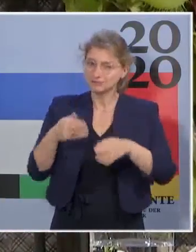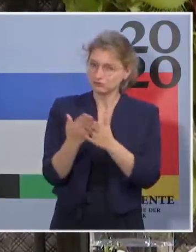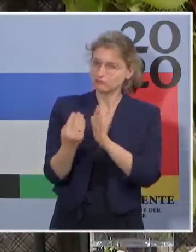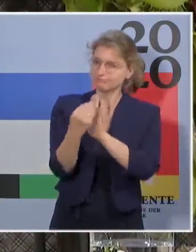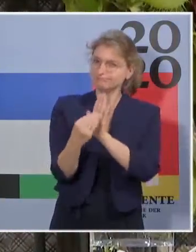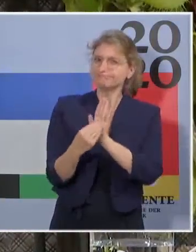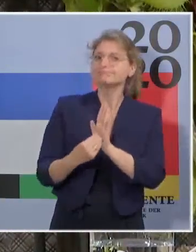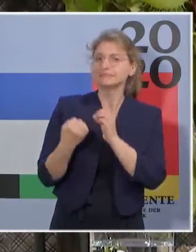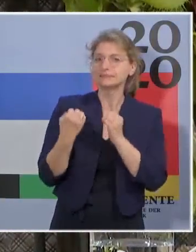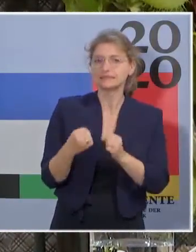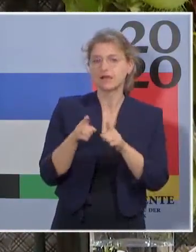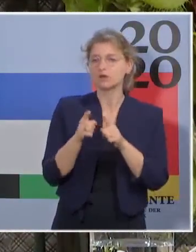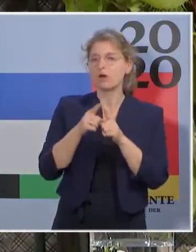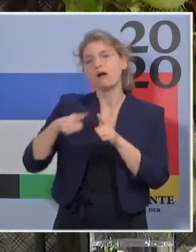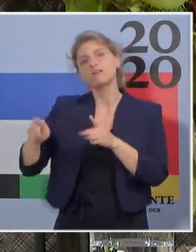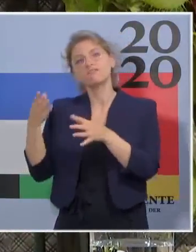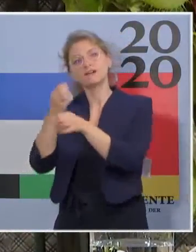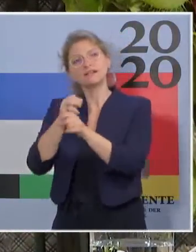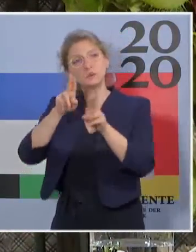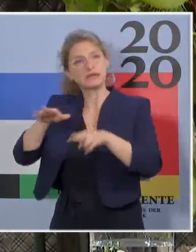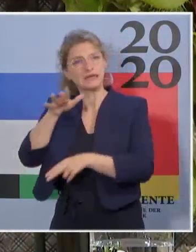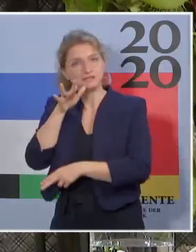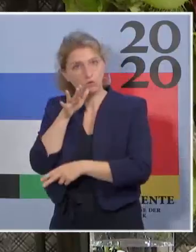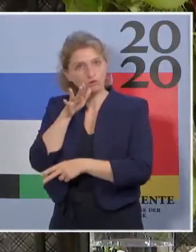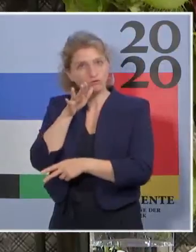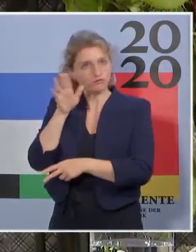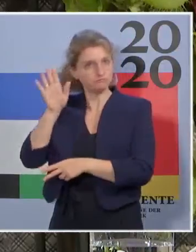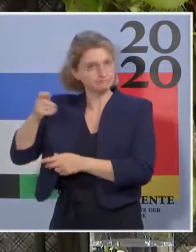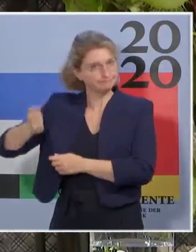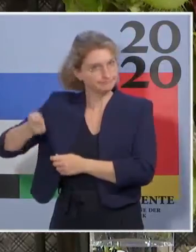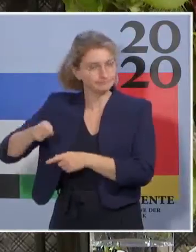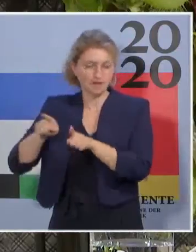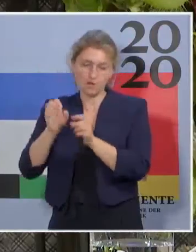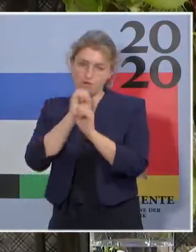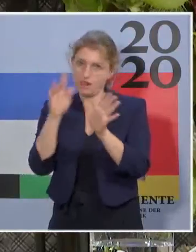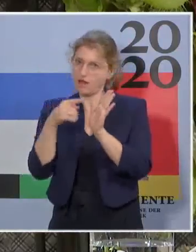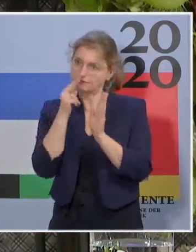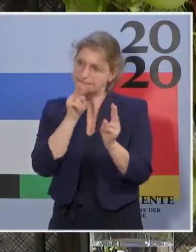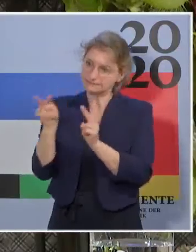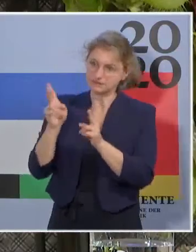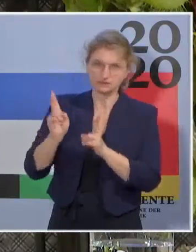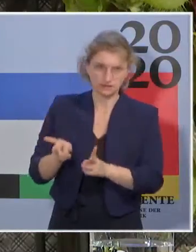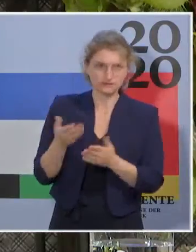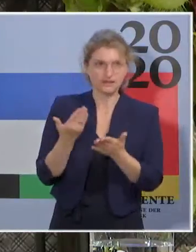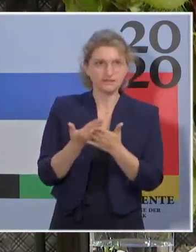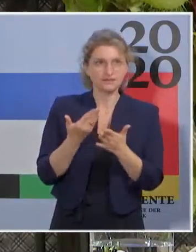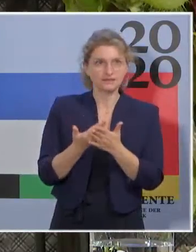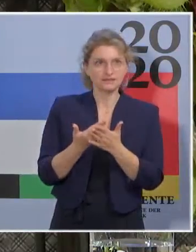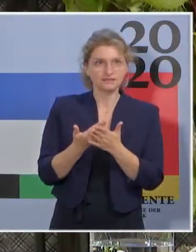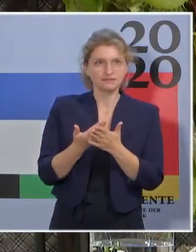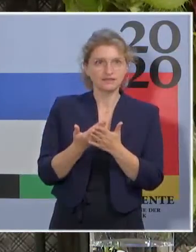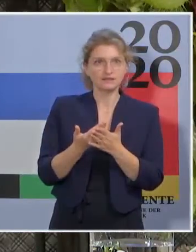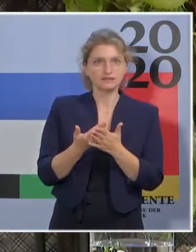und durch die Judikatur des Verfassungsgerichtshofs auch sichtbar gemacht. Also ich halte den Mangel für nicht